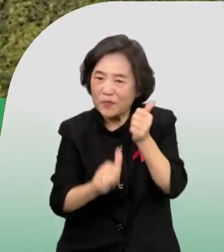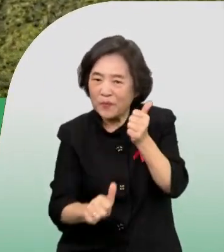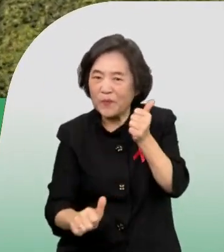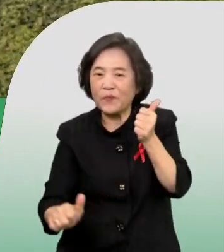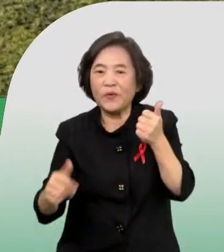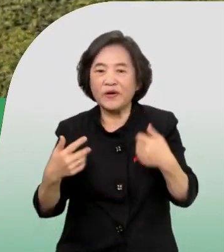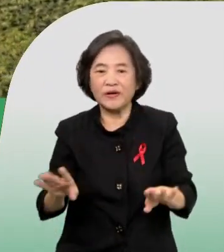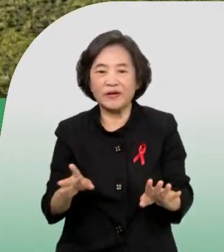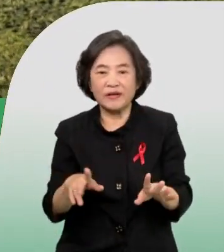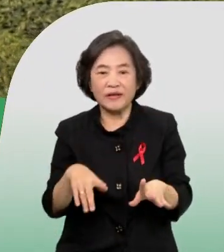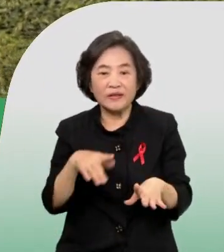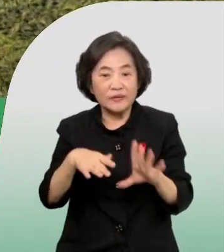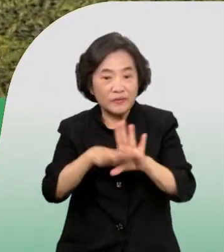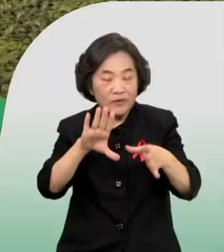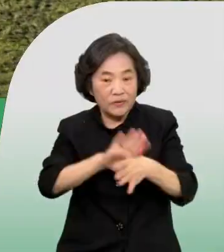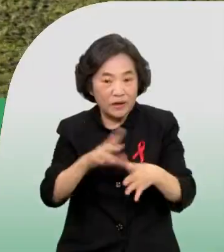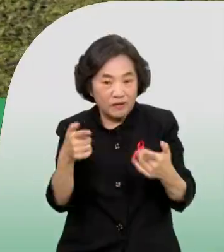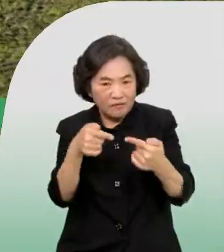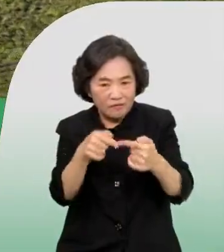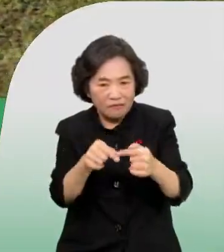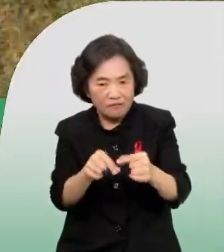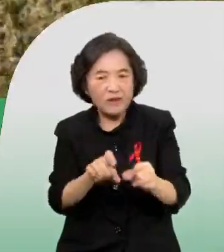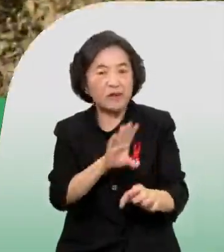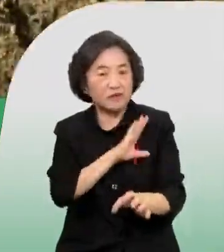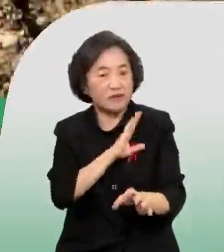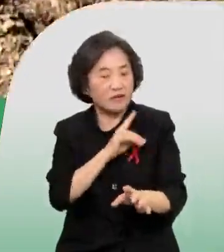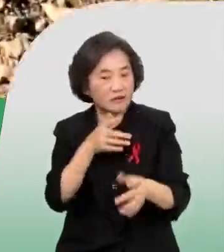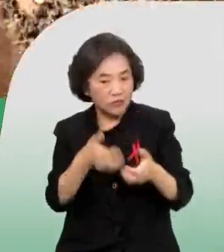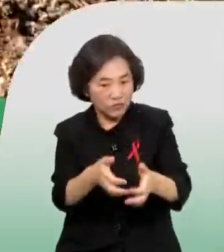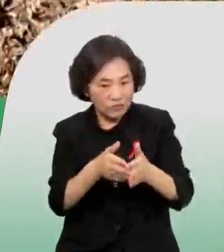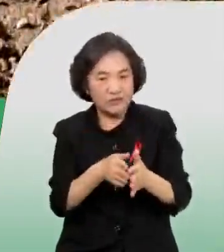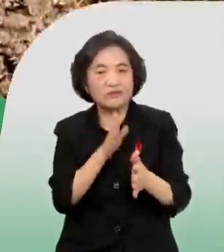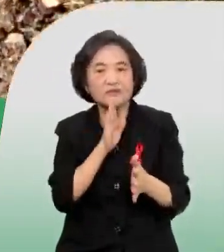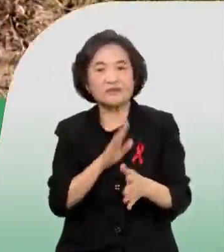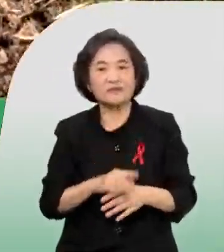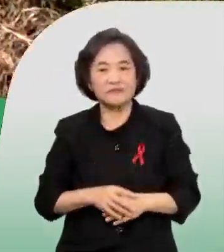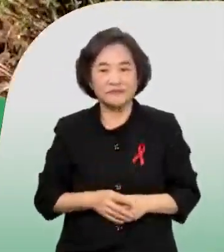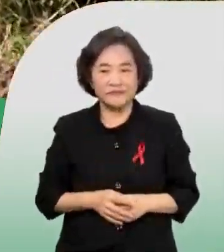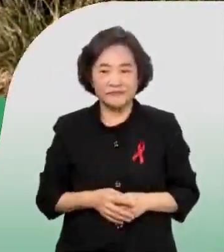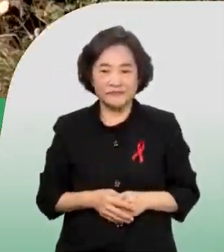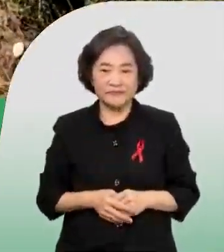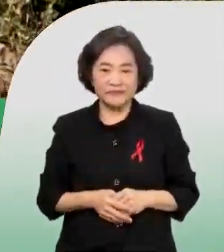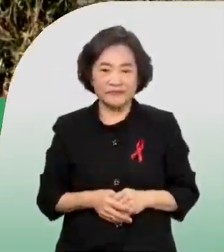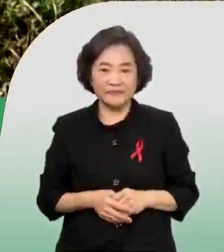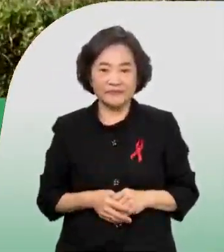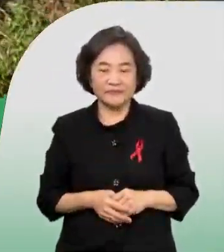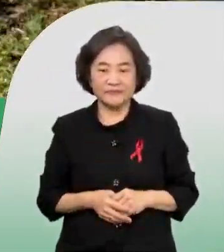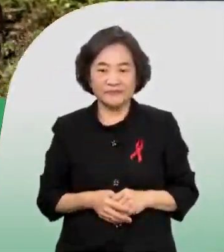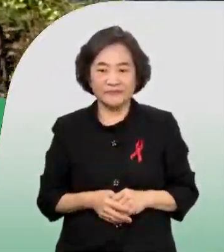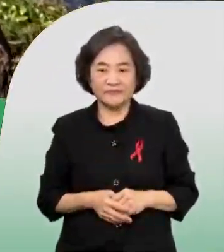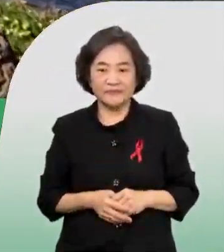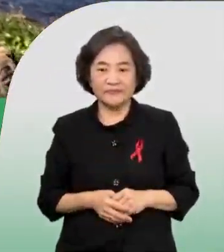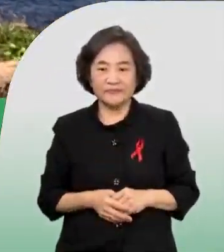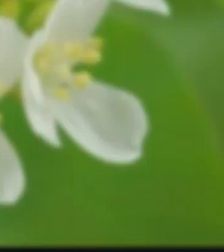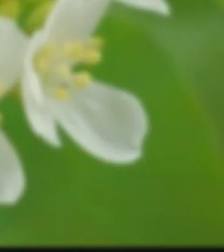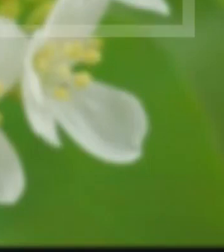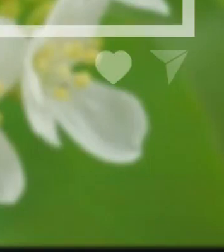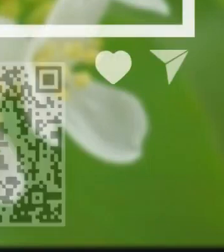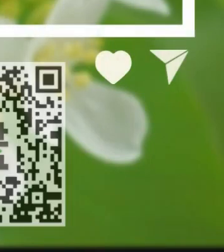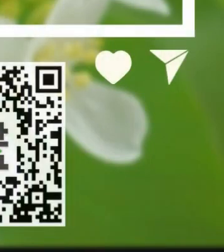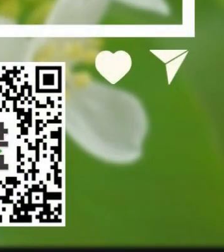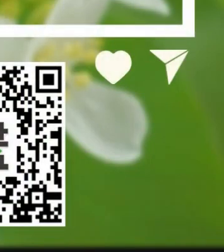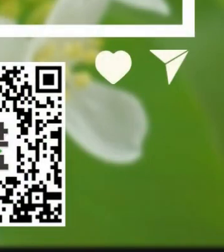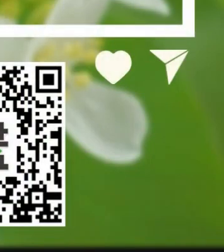来，系冰岛文化度深得少嘅部分。客家新闻网站车张一平，冰岛报道。